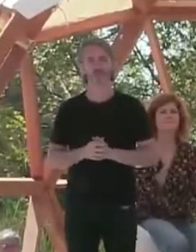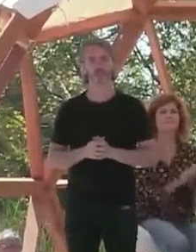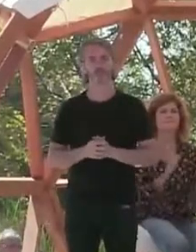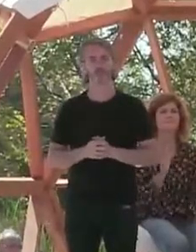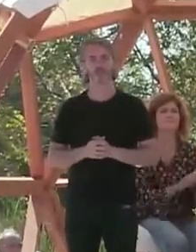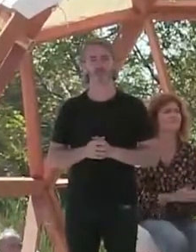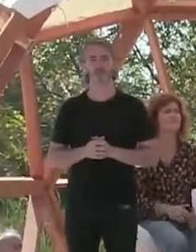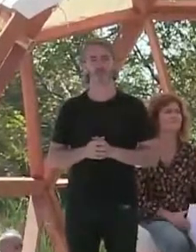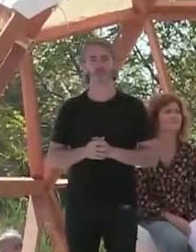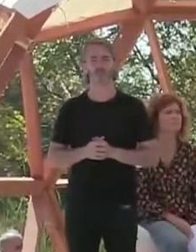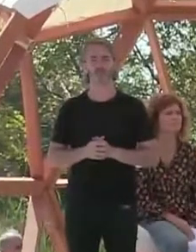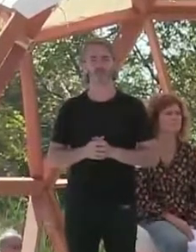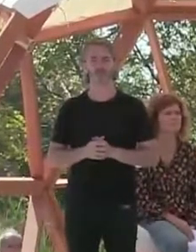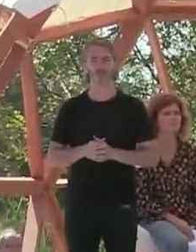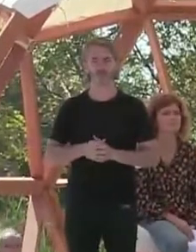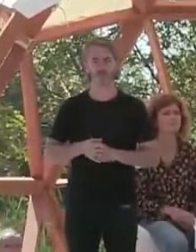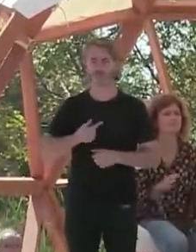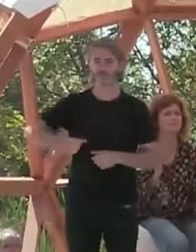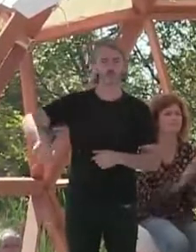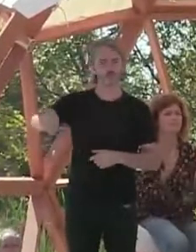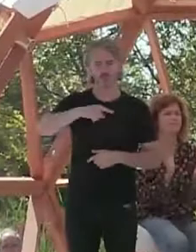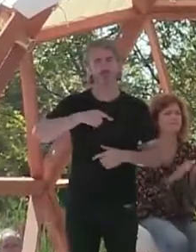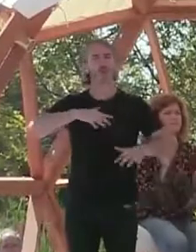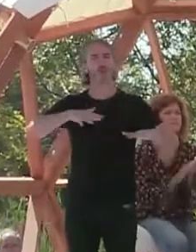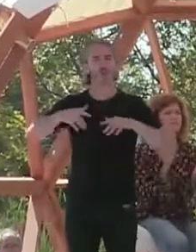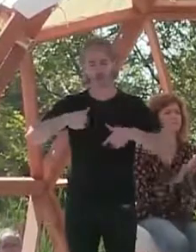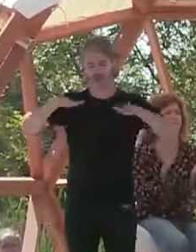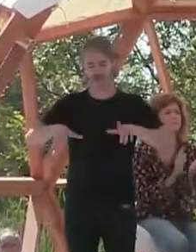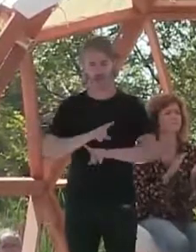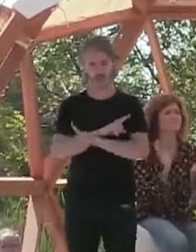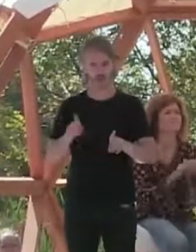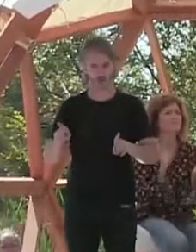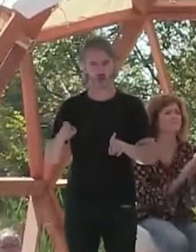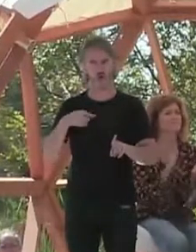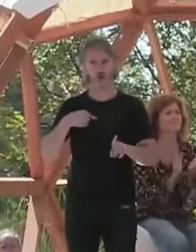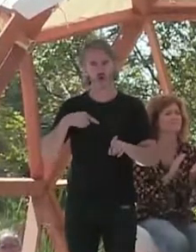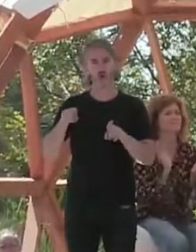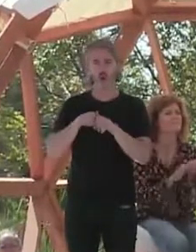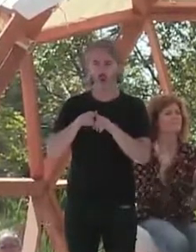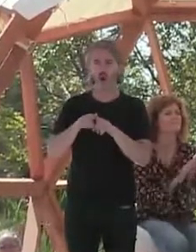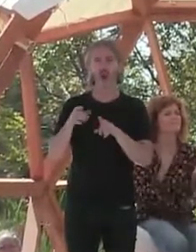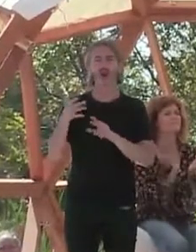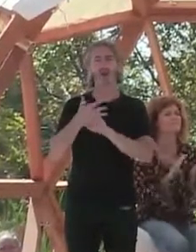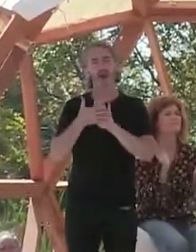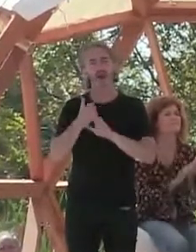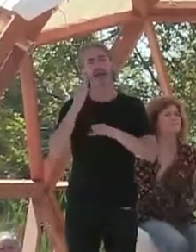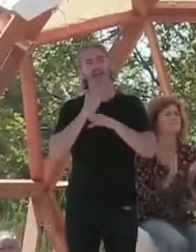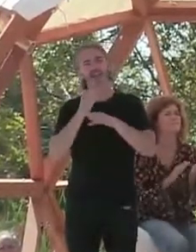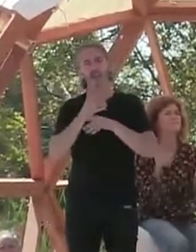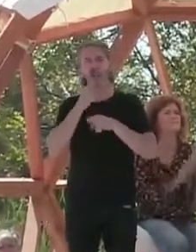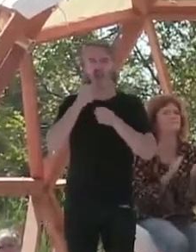Nosaltres no som de Xemón. Ens neguem a entrar en aquest llenguatge de la polarització i